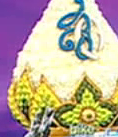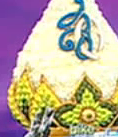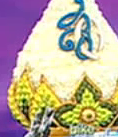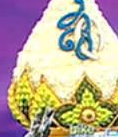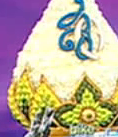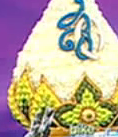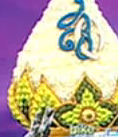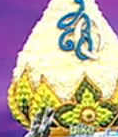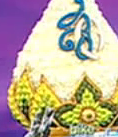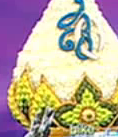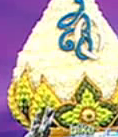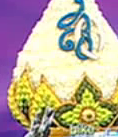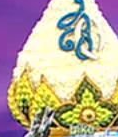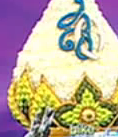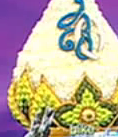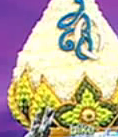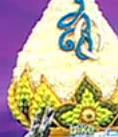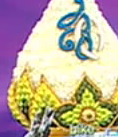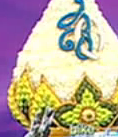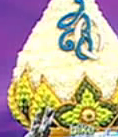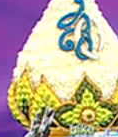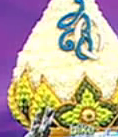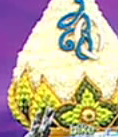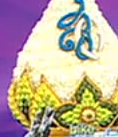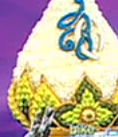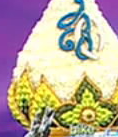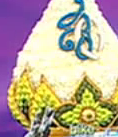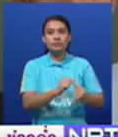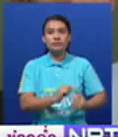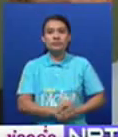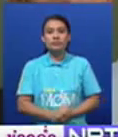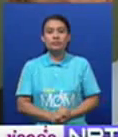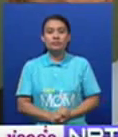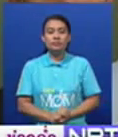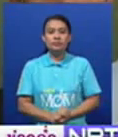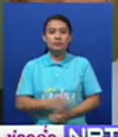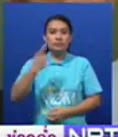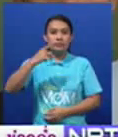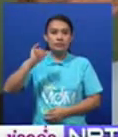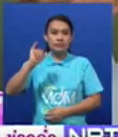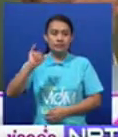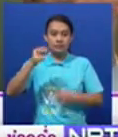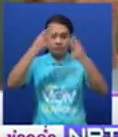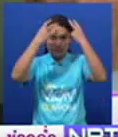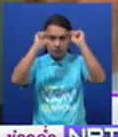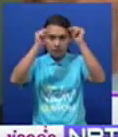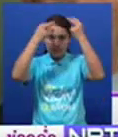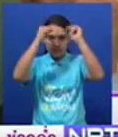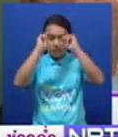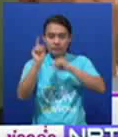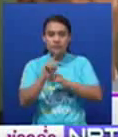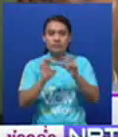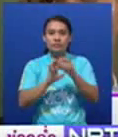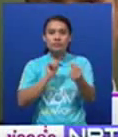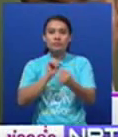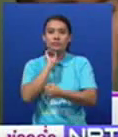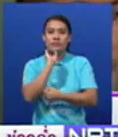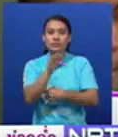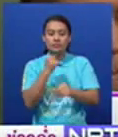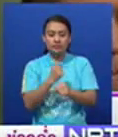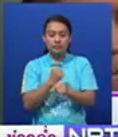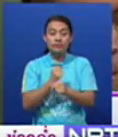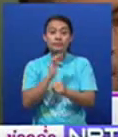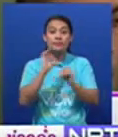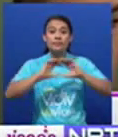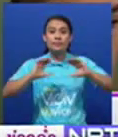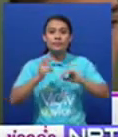เทศเพื่อให้ประเทศชาตินั้นเดินหน้าต่อไปได้ค่ะพลเอกประยุทธ์จันทร์โอชานายกรัฐมนตรียืนยันนะคะว่าการทำงานของรัฐบ